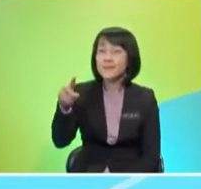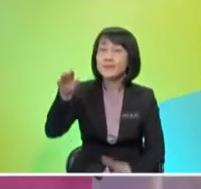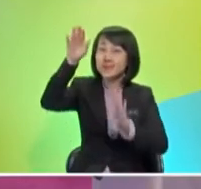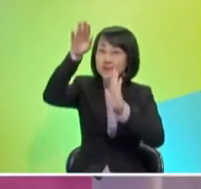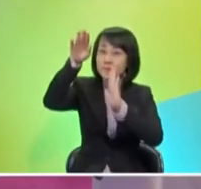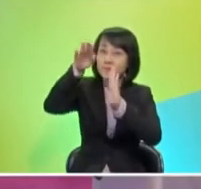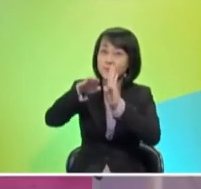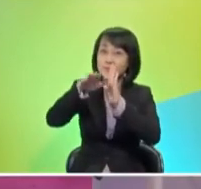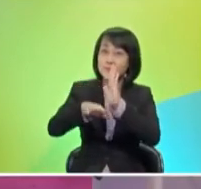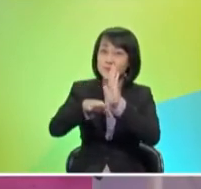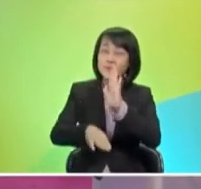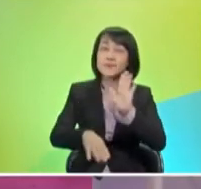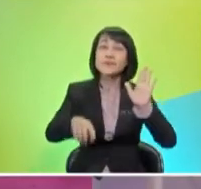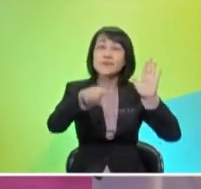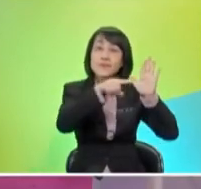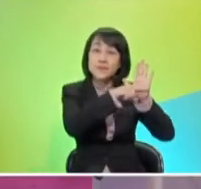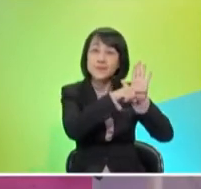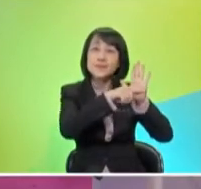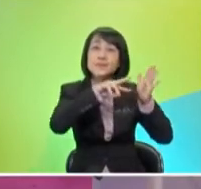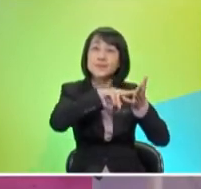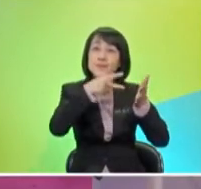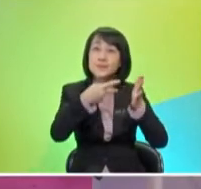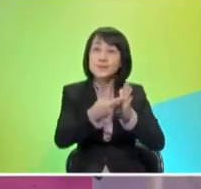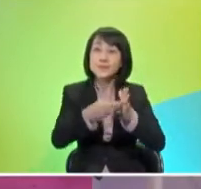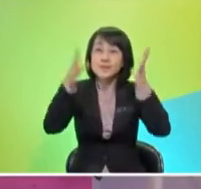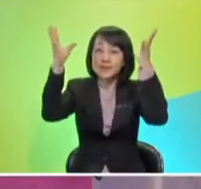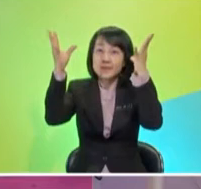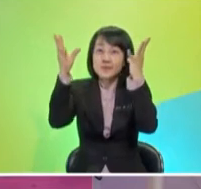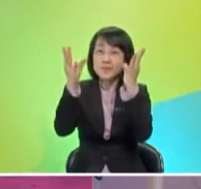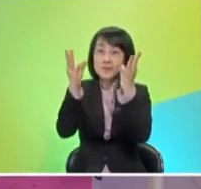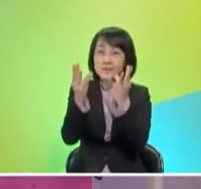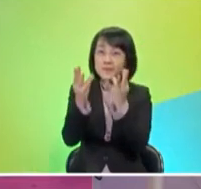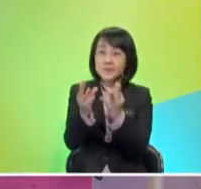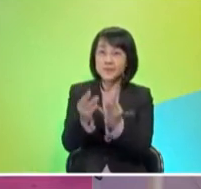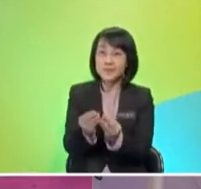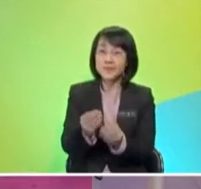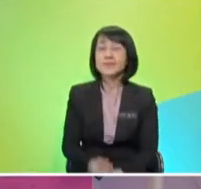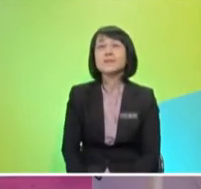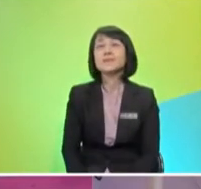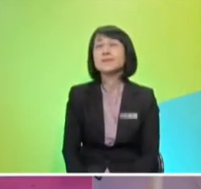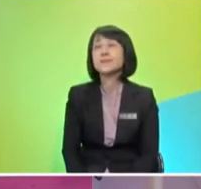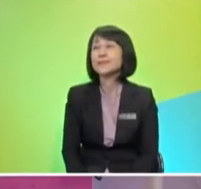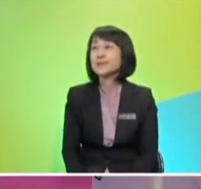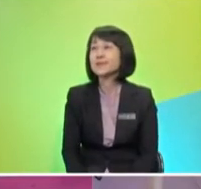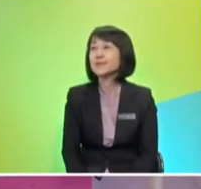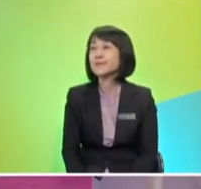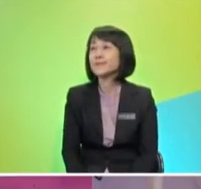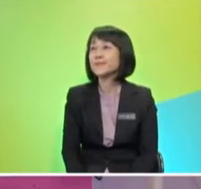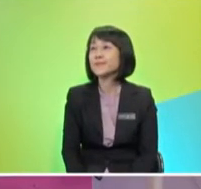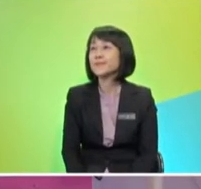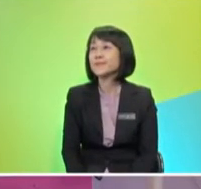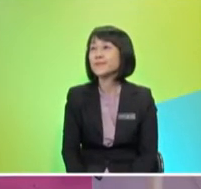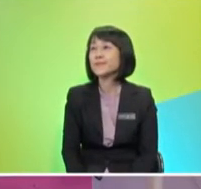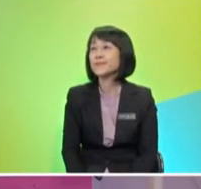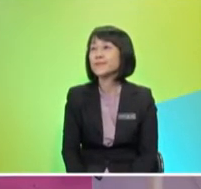itu dia akan menjadi berkurang daripada jumlah yang asal Oke seterusnya ah Cikgu